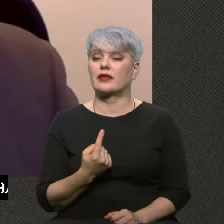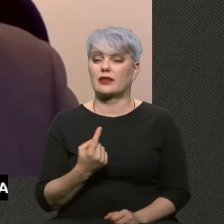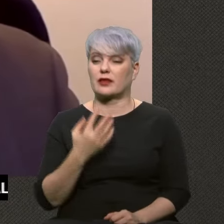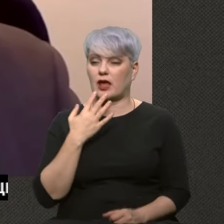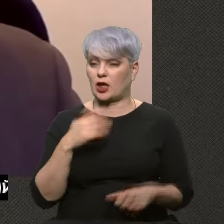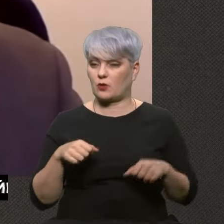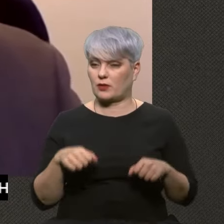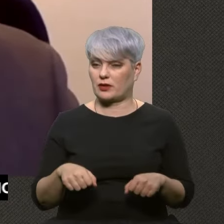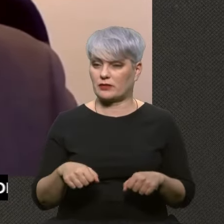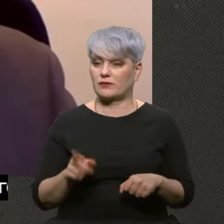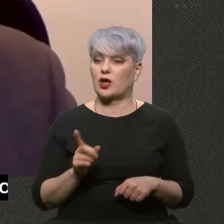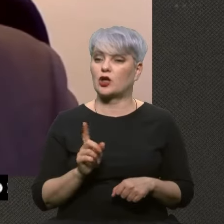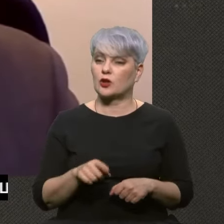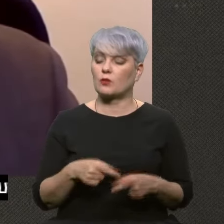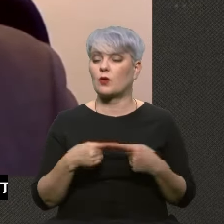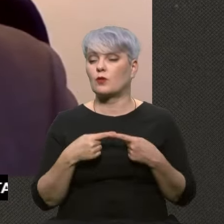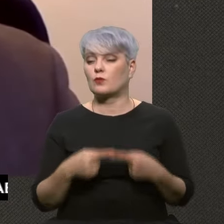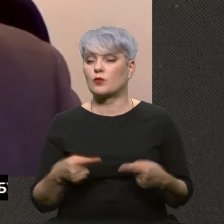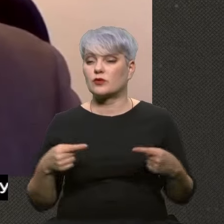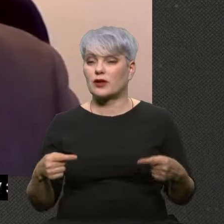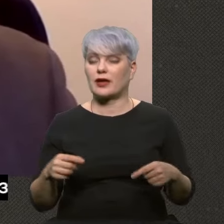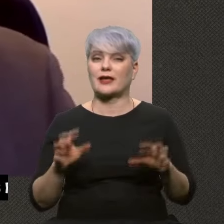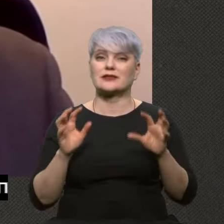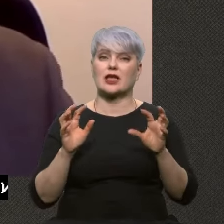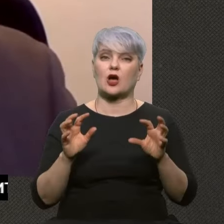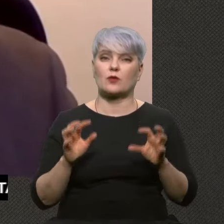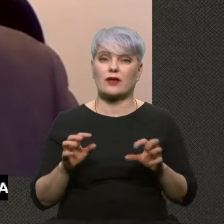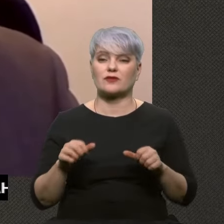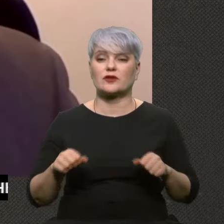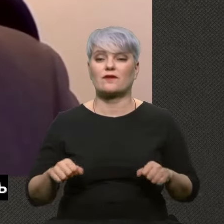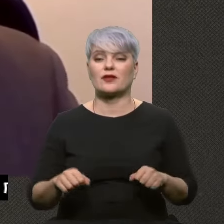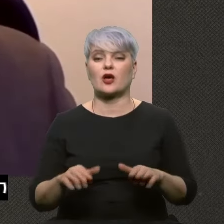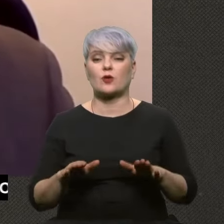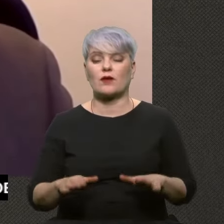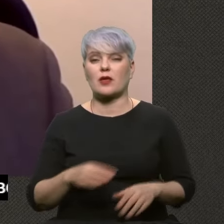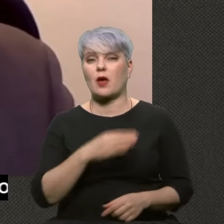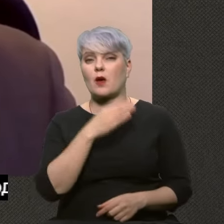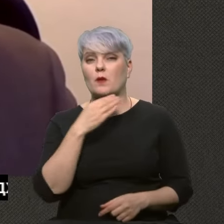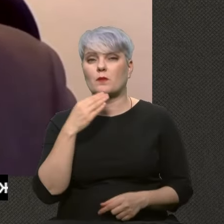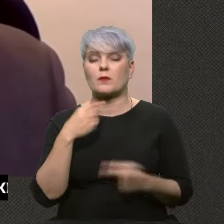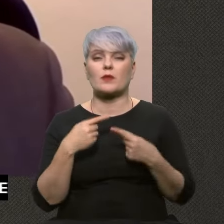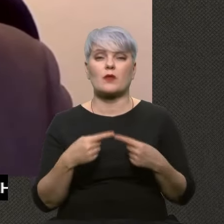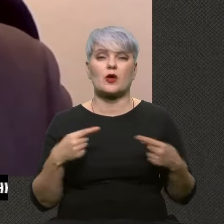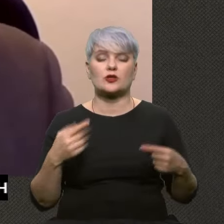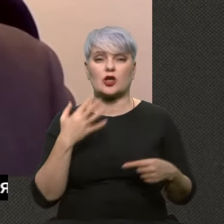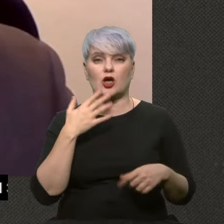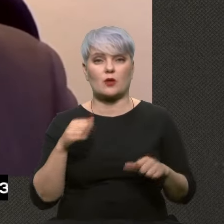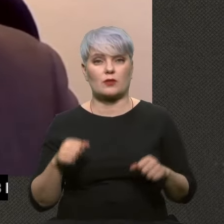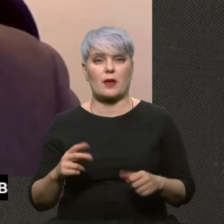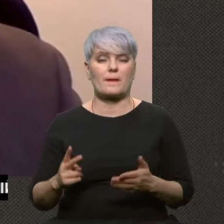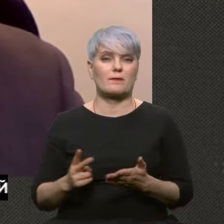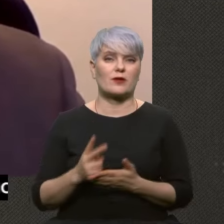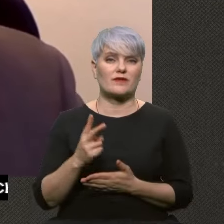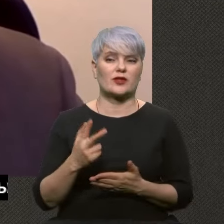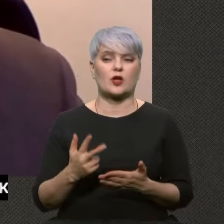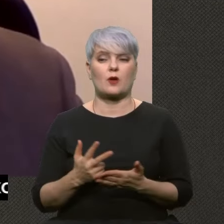тому будь-яке законодавче врегулювання множинного громадянства, чи то подвійного, чи